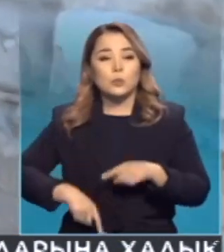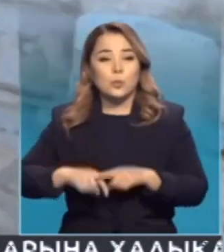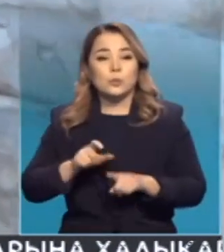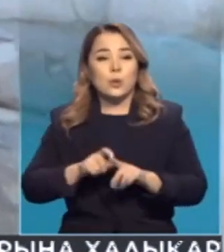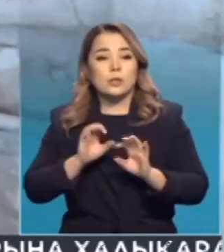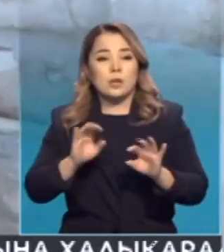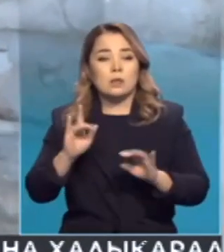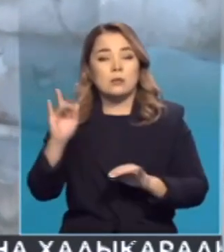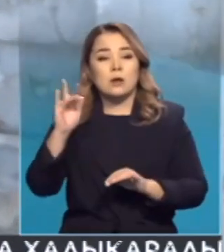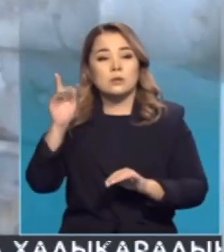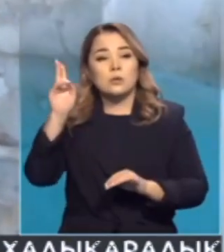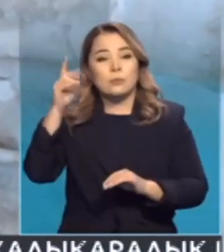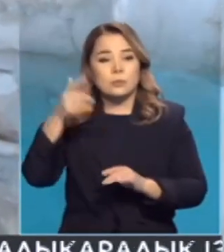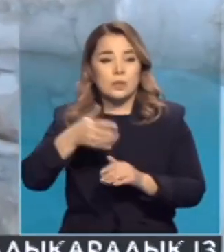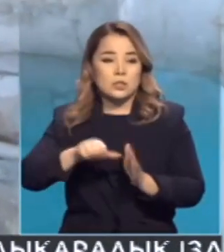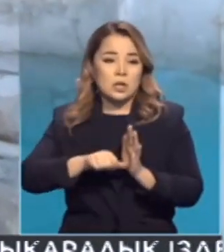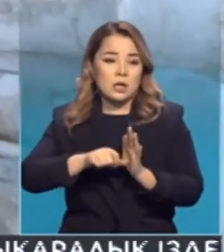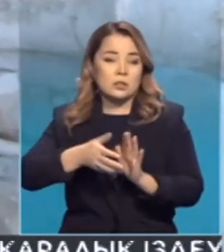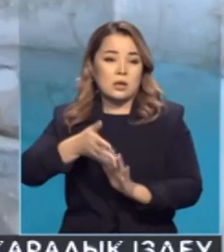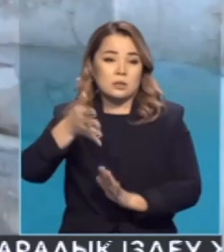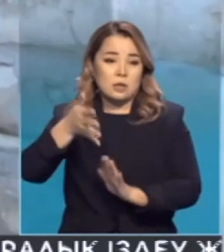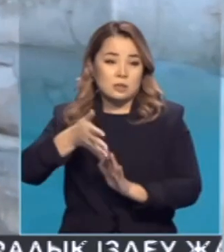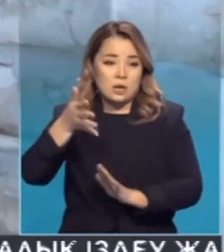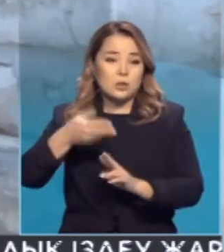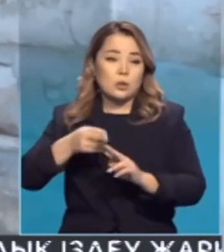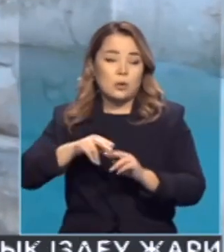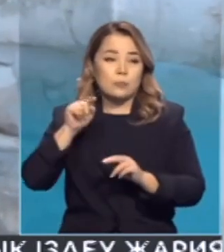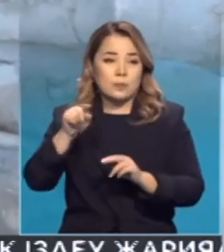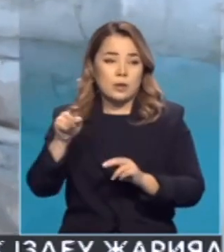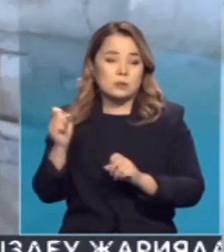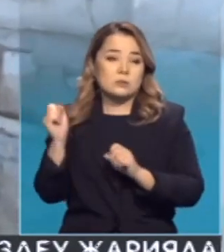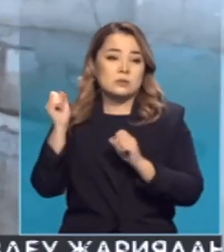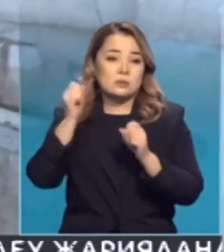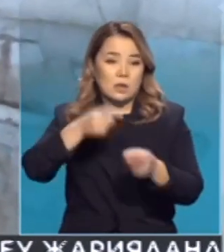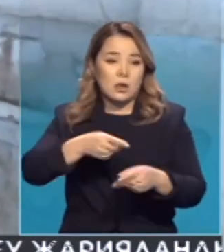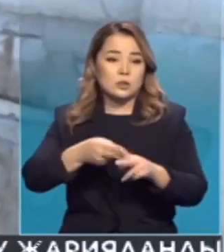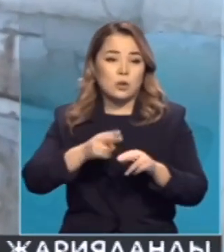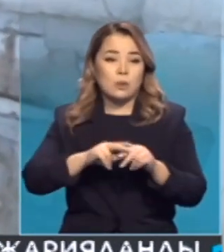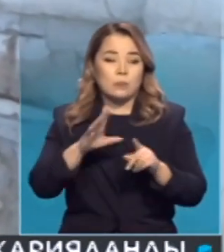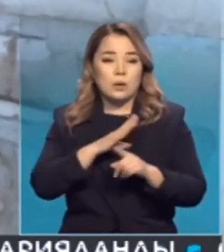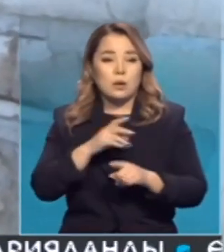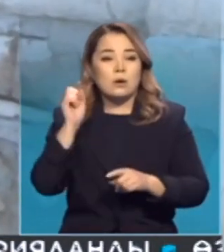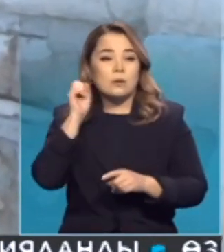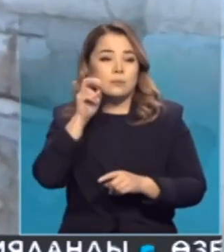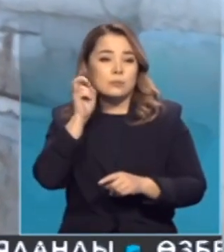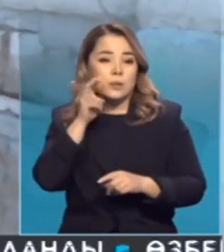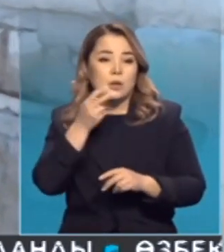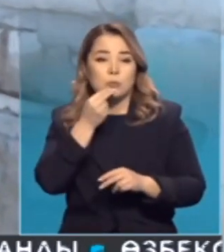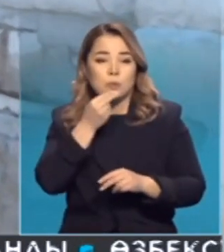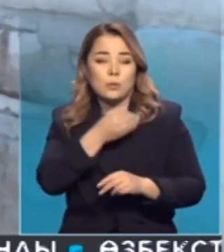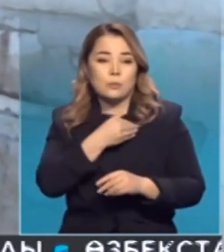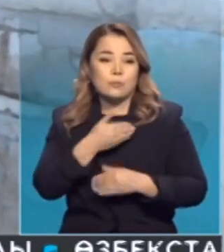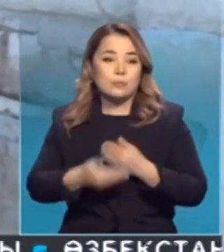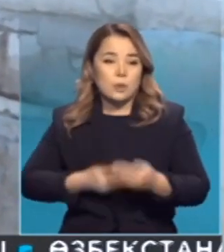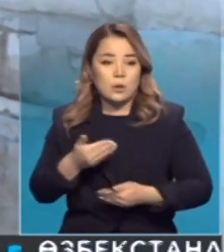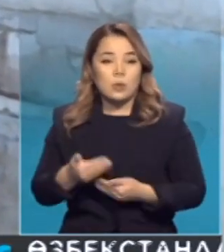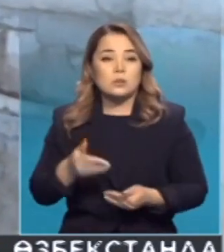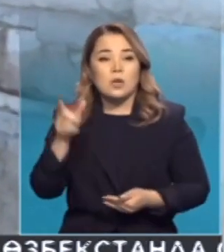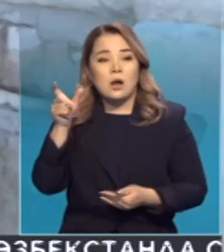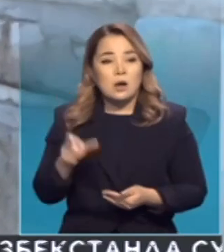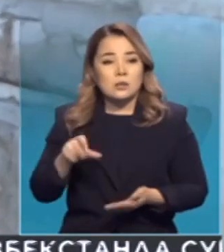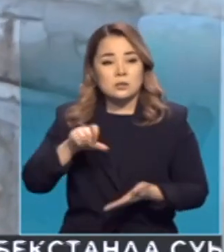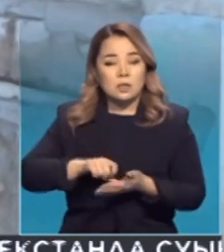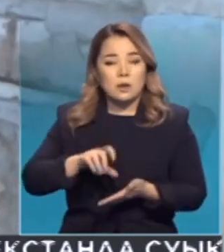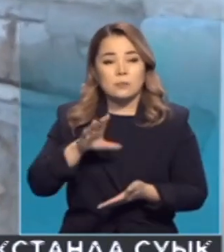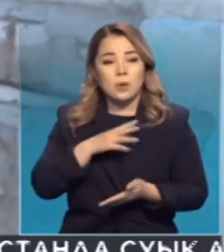сөзінше, жиһазды 6-шы қабаттан лақтырған. Ол дәл сол кезде түскі асқа келе жатқан тұрғынның үстіне түсіпті.